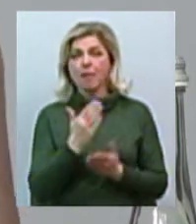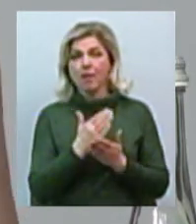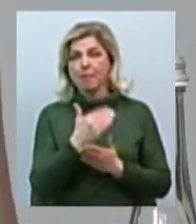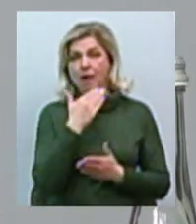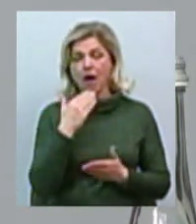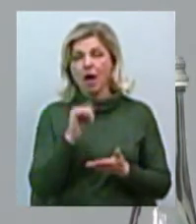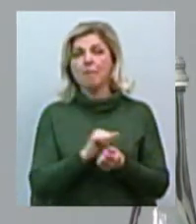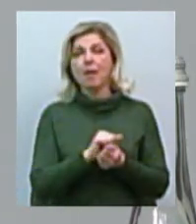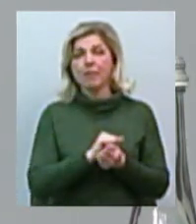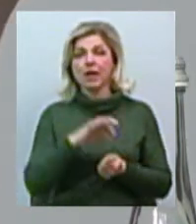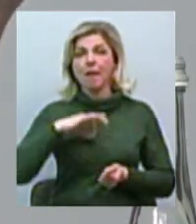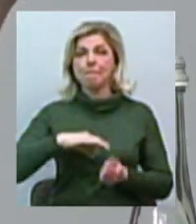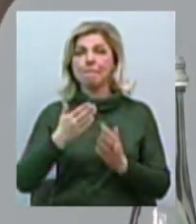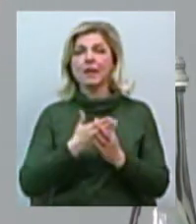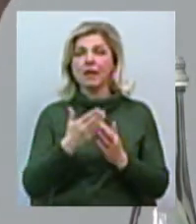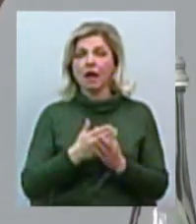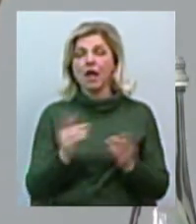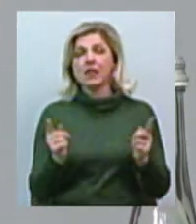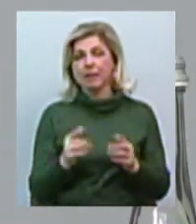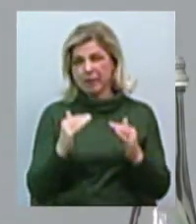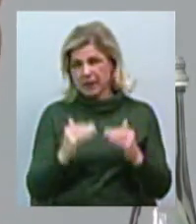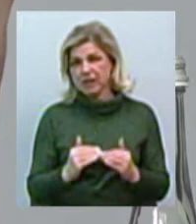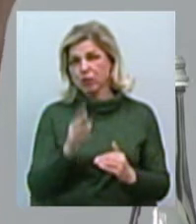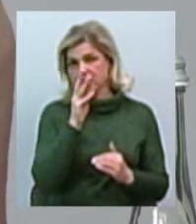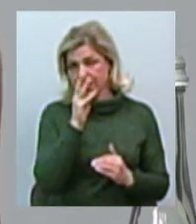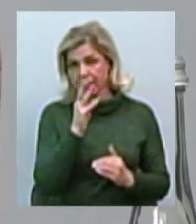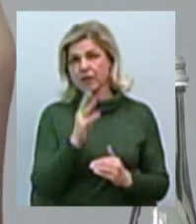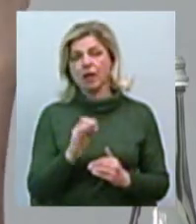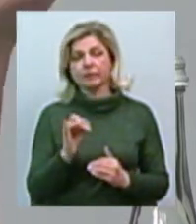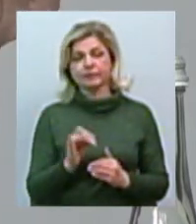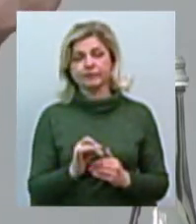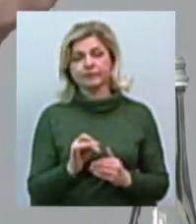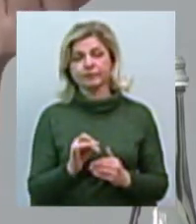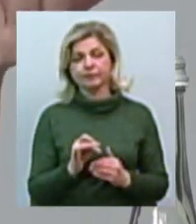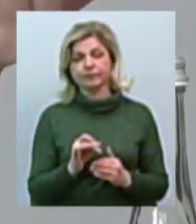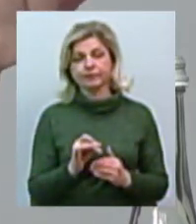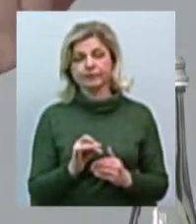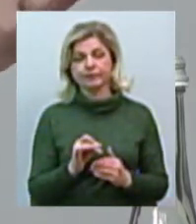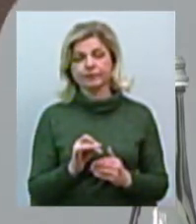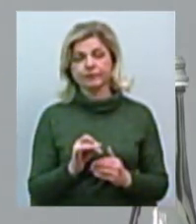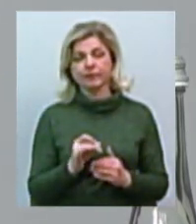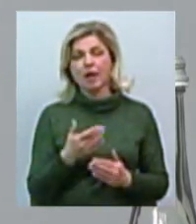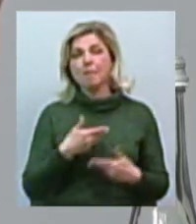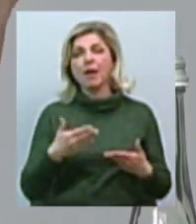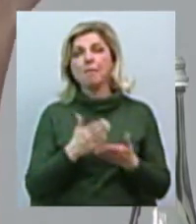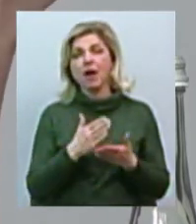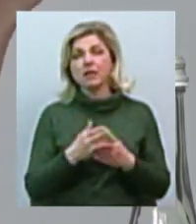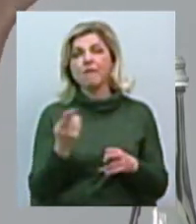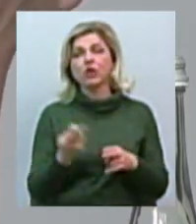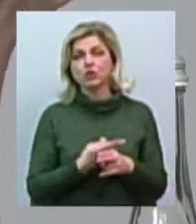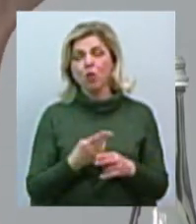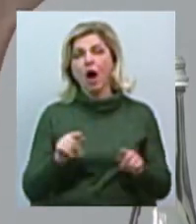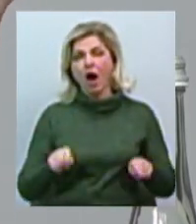папері пільг, але низьку заробітну плату чи низьку вагу заробітної плати у виробленої продукції. Ми маємо відсутність